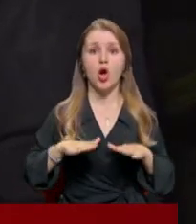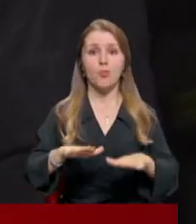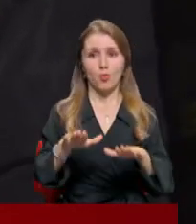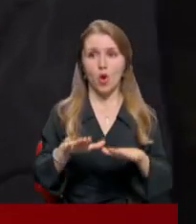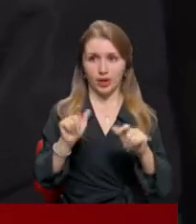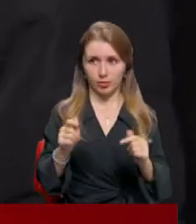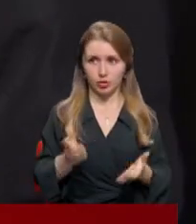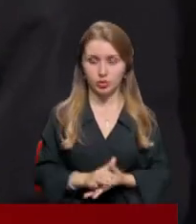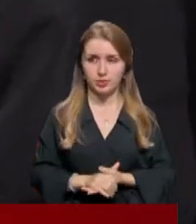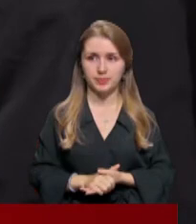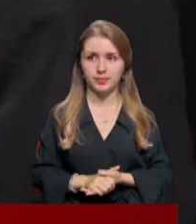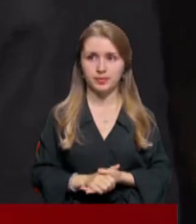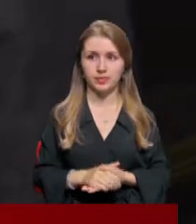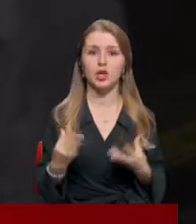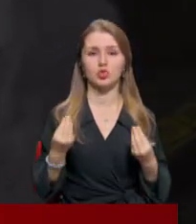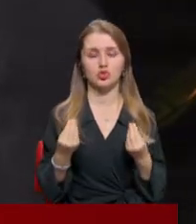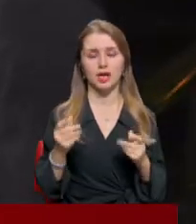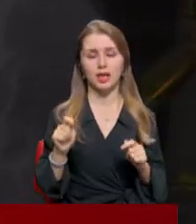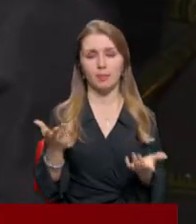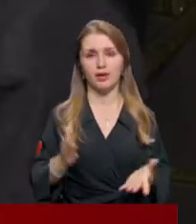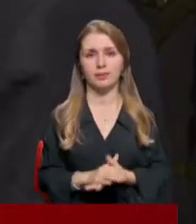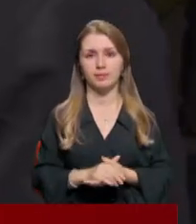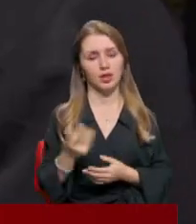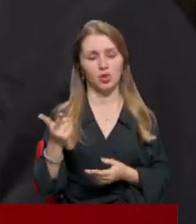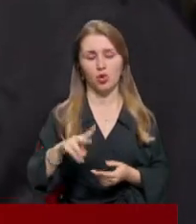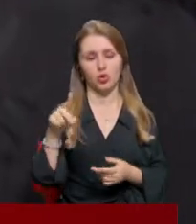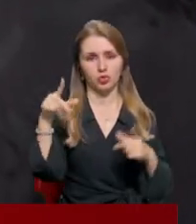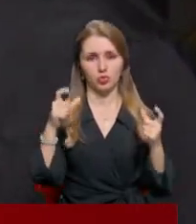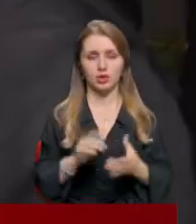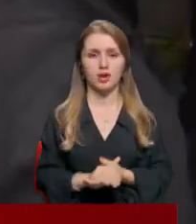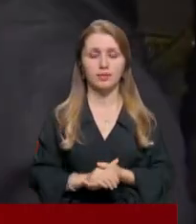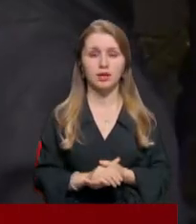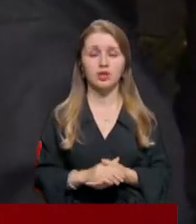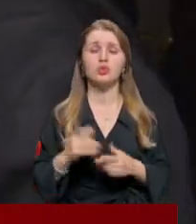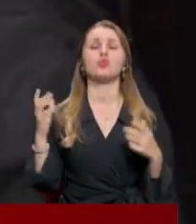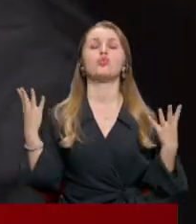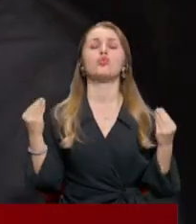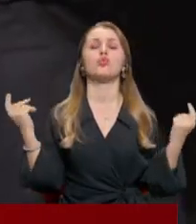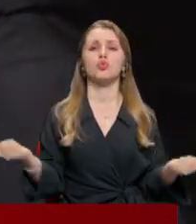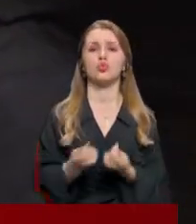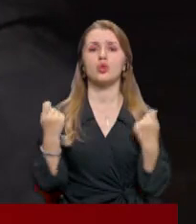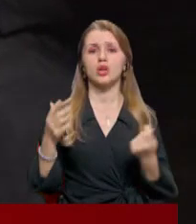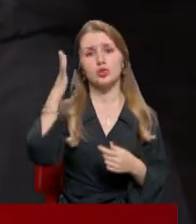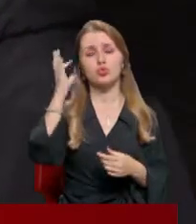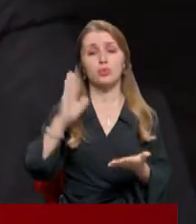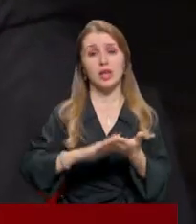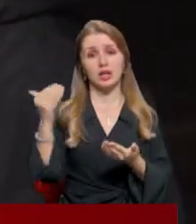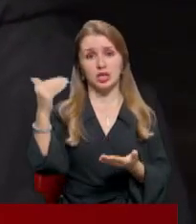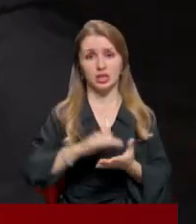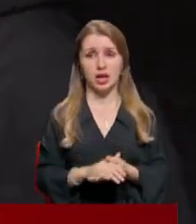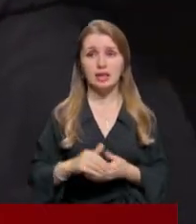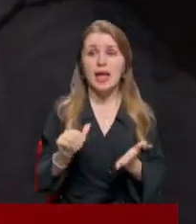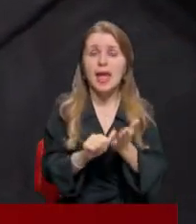akşam. Güzel de yapardı. Vefat etti burada. Burada çok uğraştık. Çok uzman arkadaş geldi.